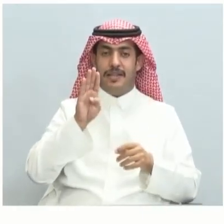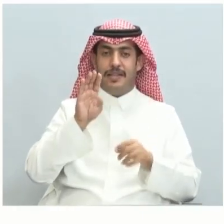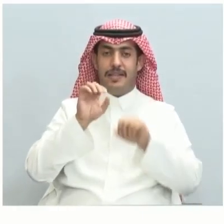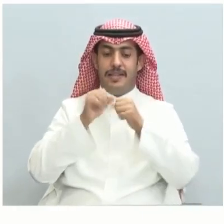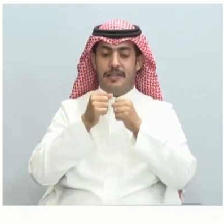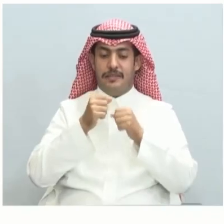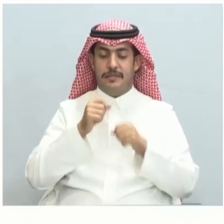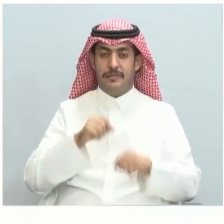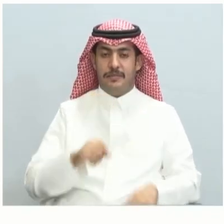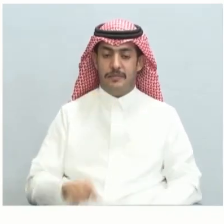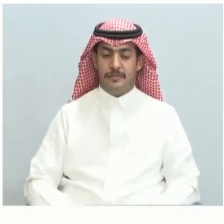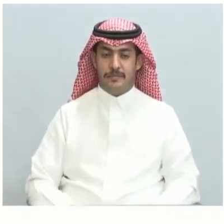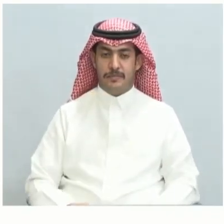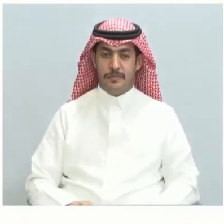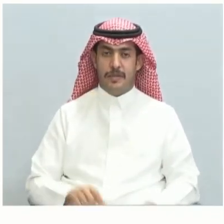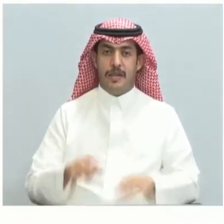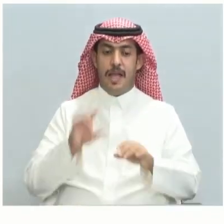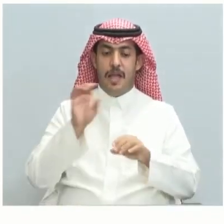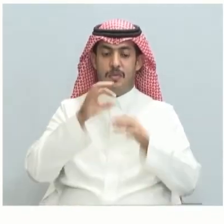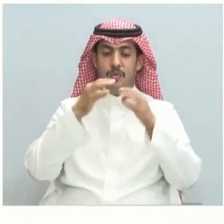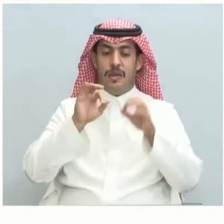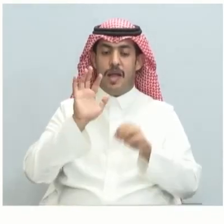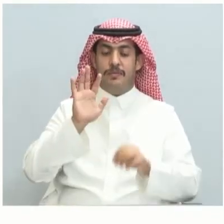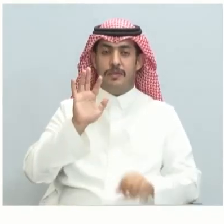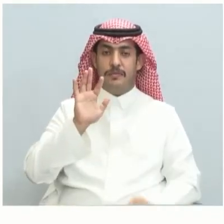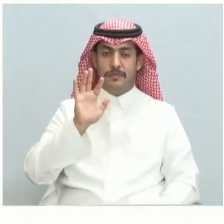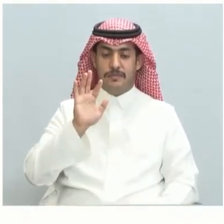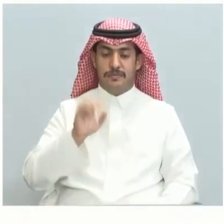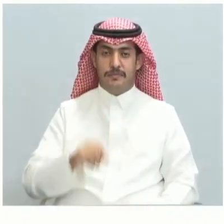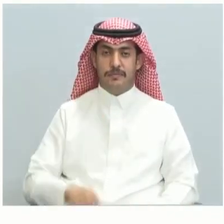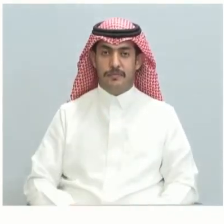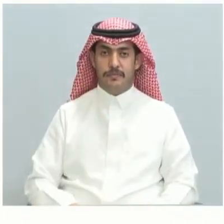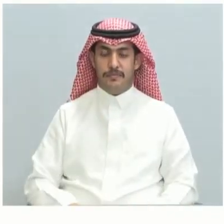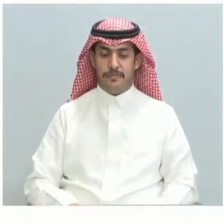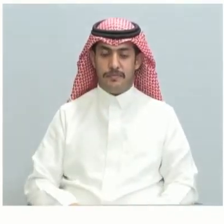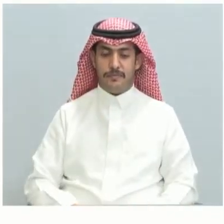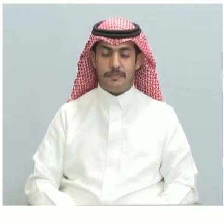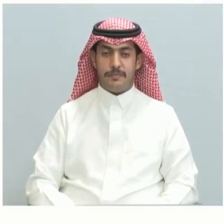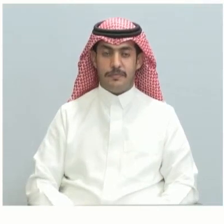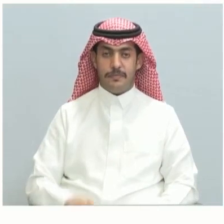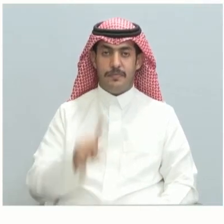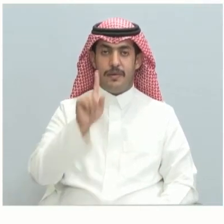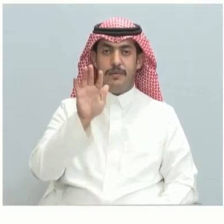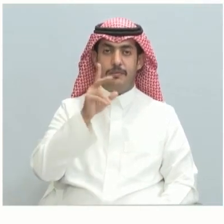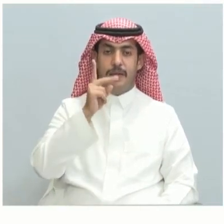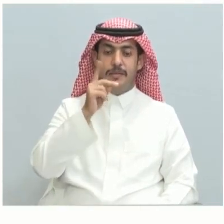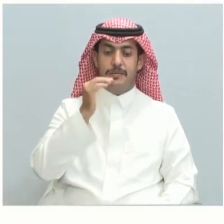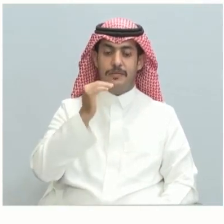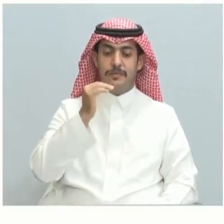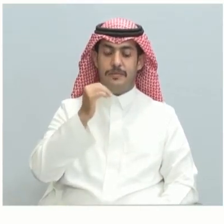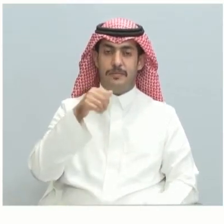العدد الكلي هو خمسه وهو الناتج هنا ابنائي بناتي البسط سيكون